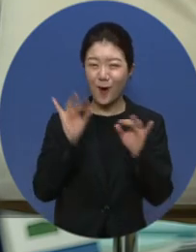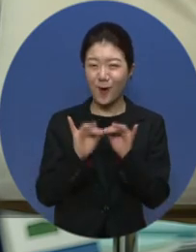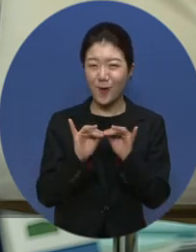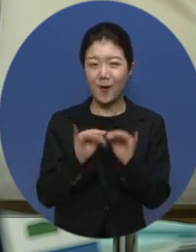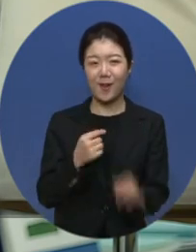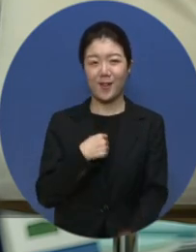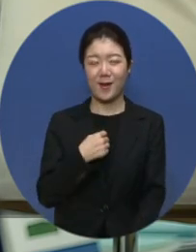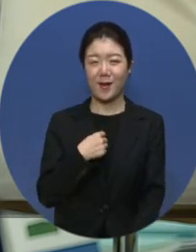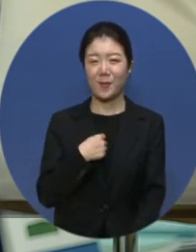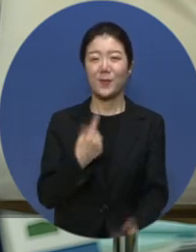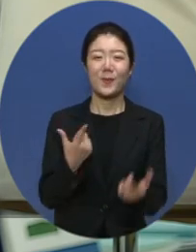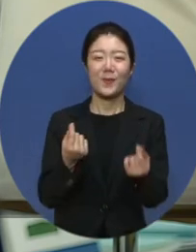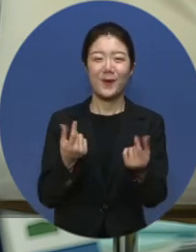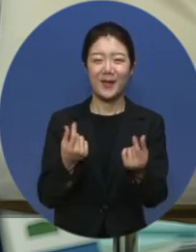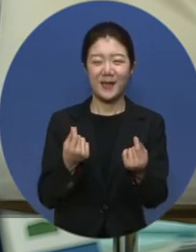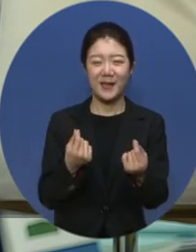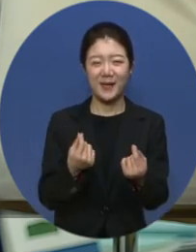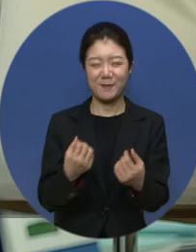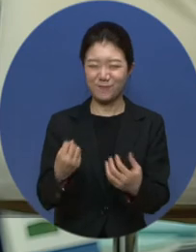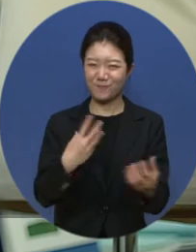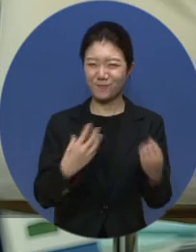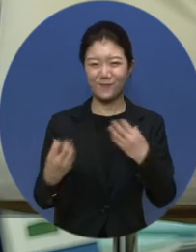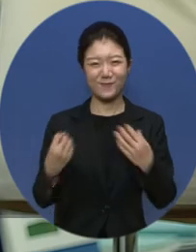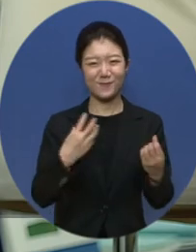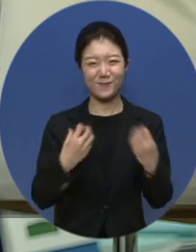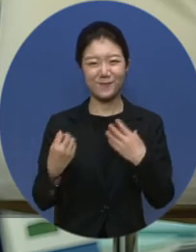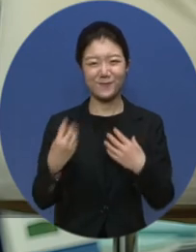해주시면서 나도 그렇다 막 얘기를